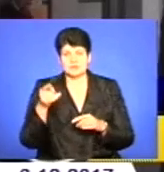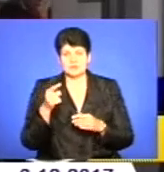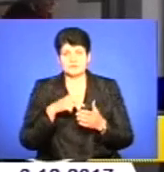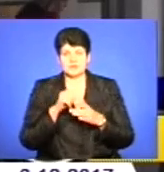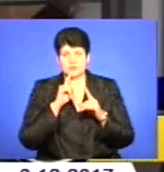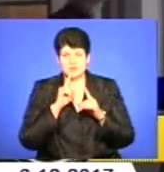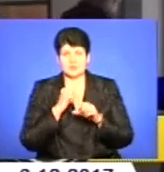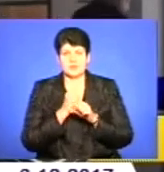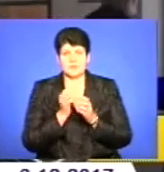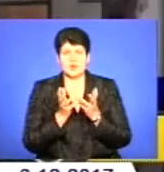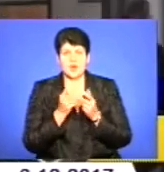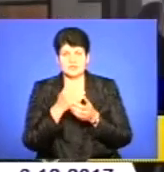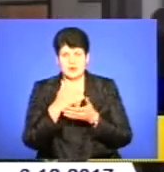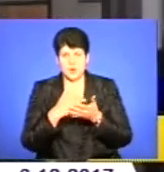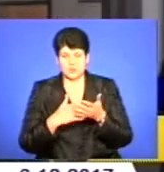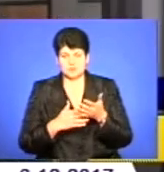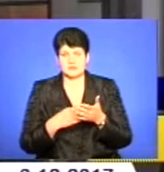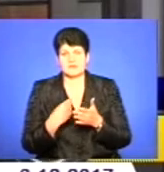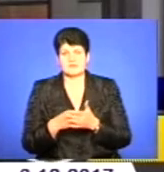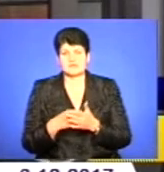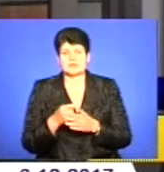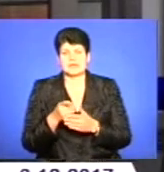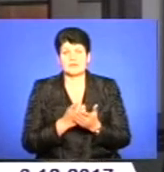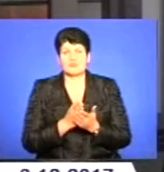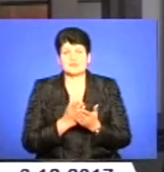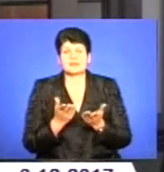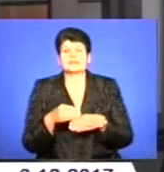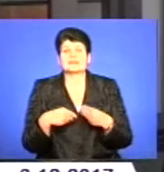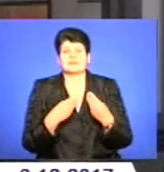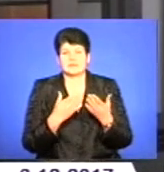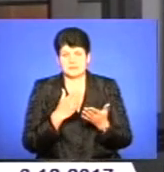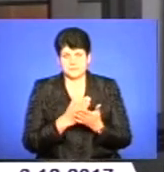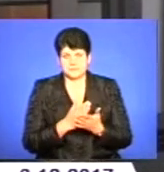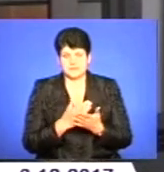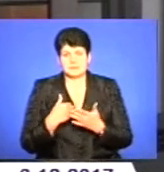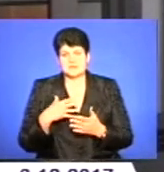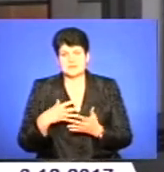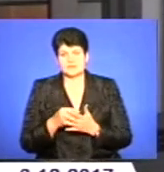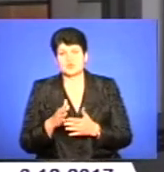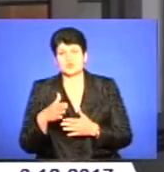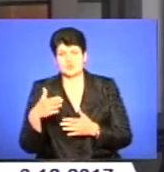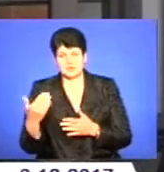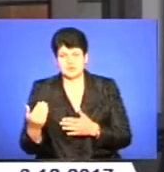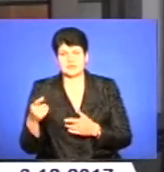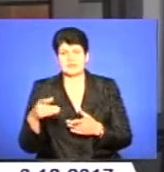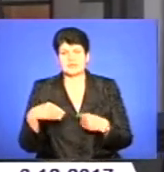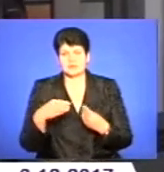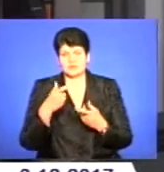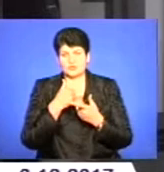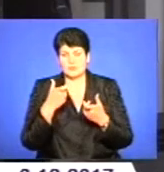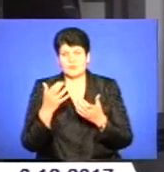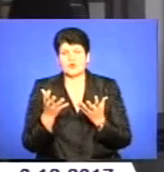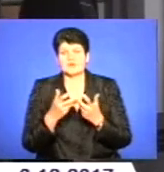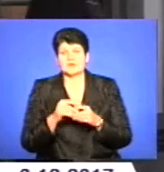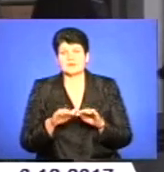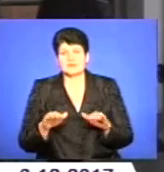готує розрахунки, вартість тих послуг, які вони надають. Ми з своєї сторони також вони надають інформацію по кількості